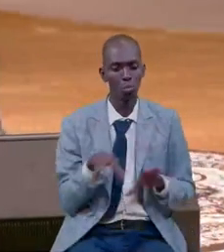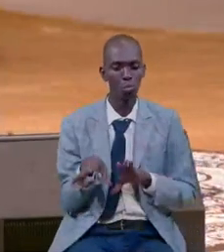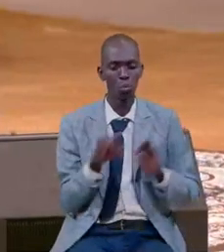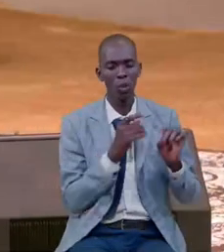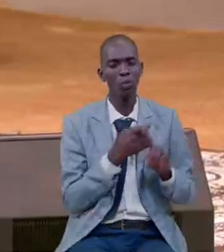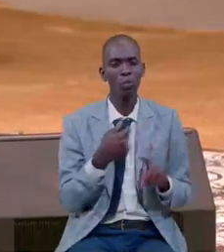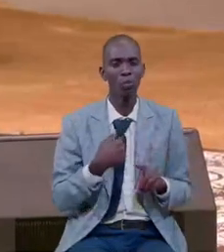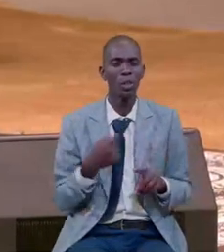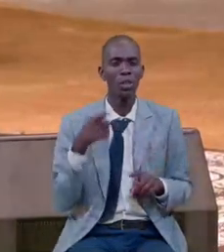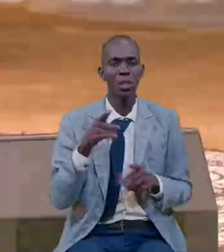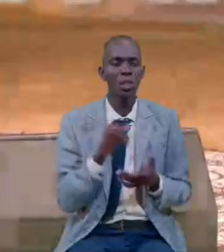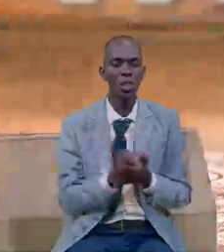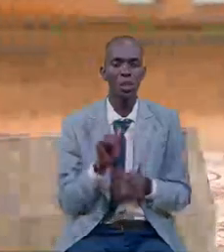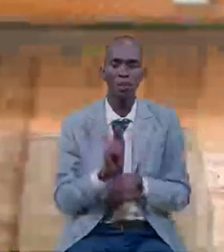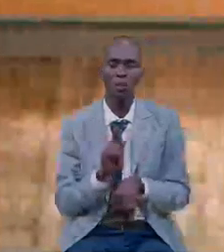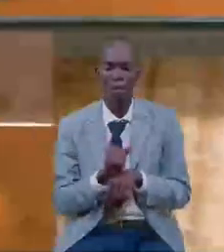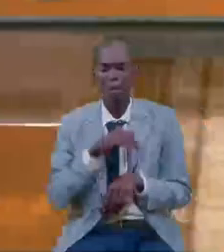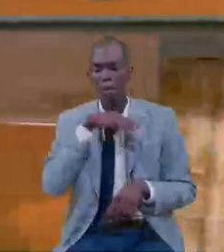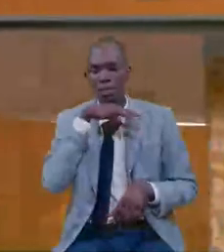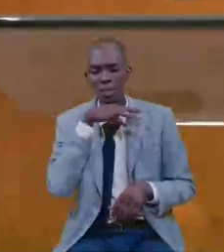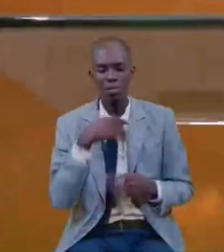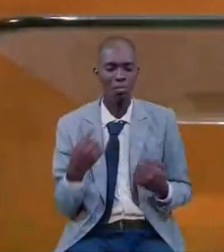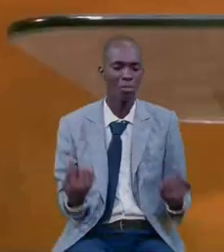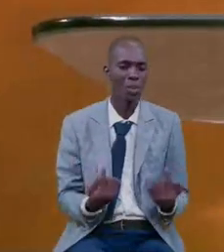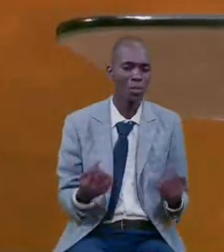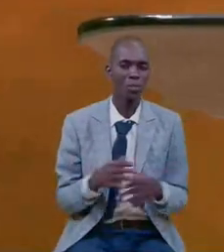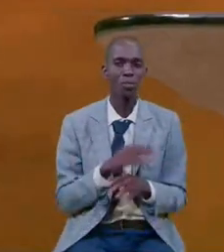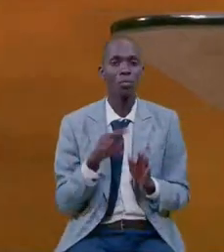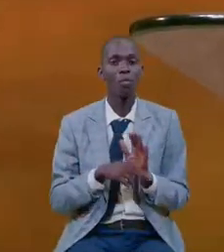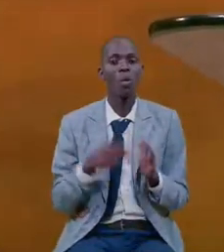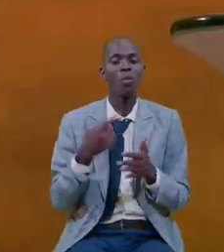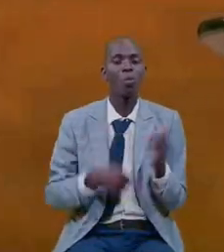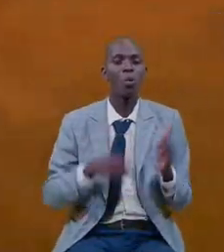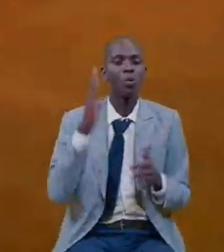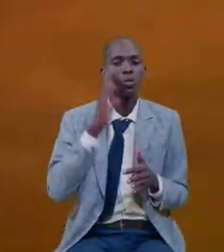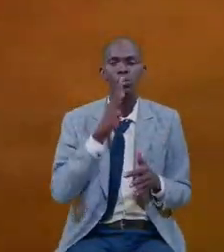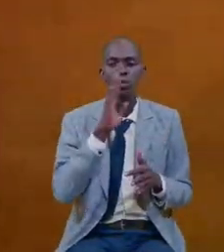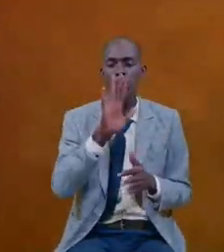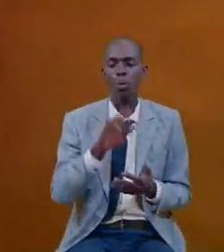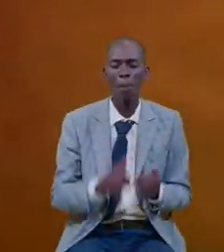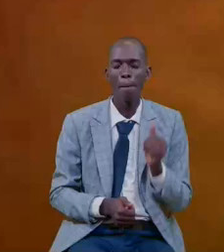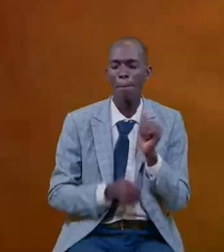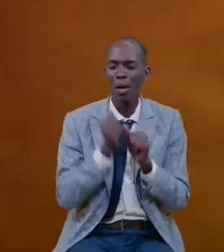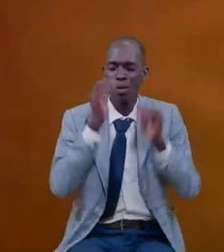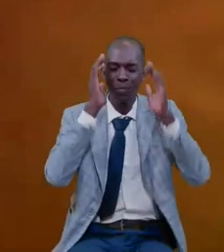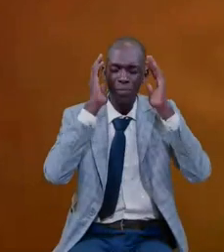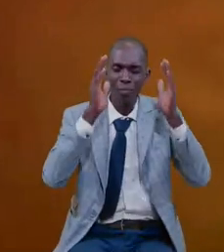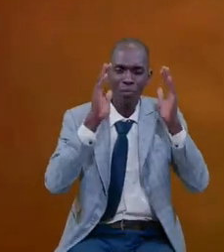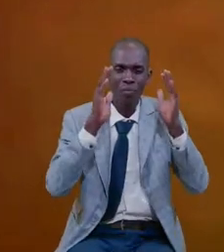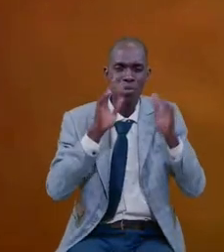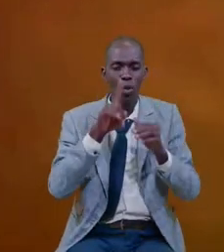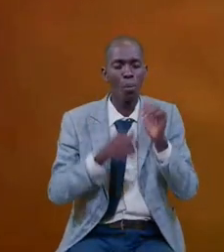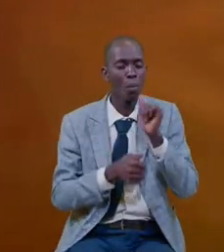commettez l'iniquité. Alors, où doit être votre priorité? Ce doit être sur le fait d'avoir le fruit de